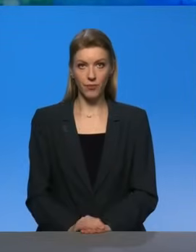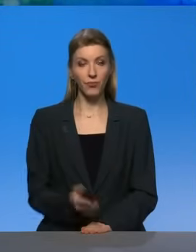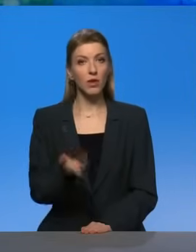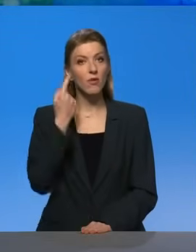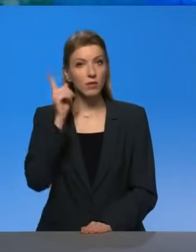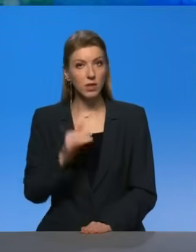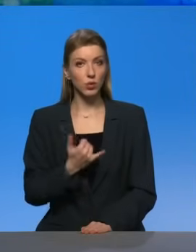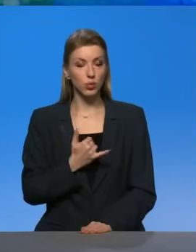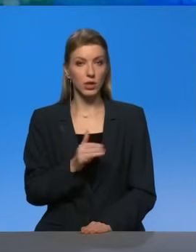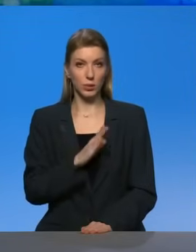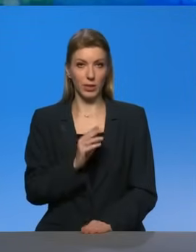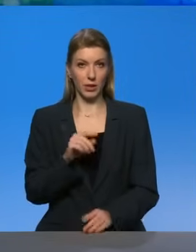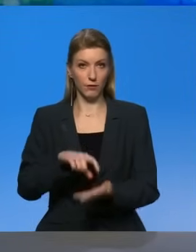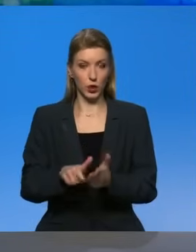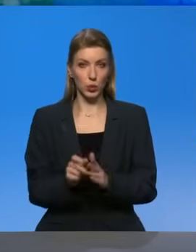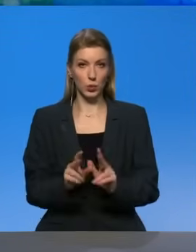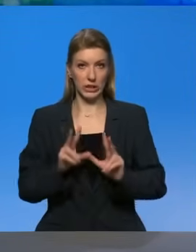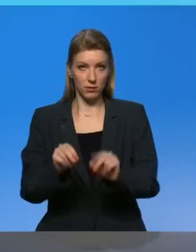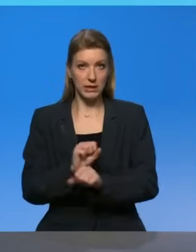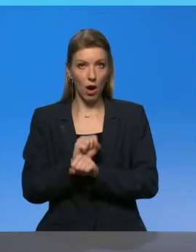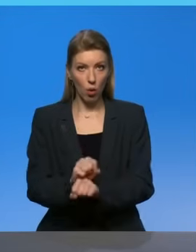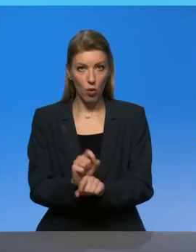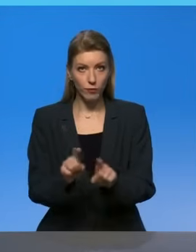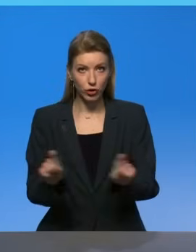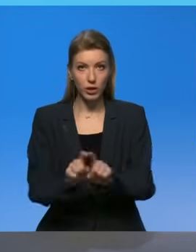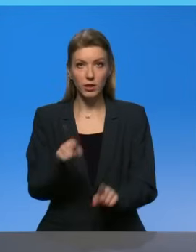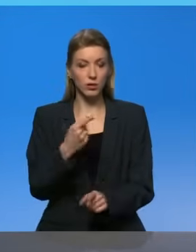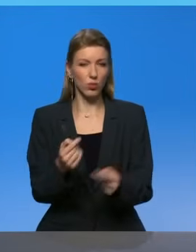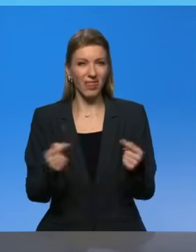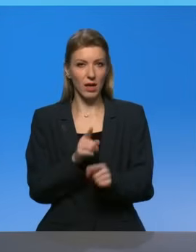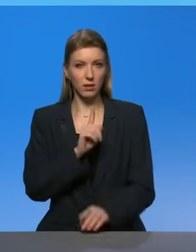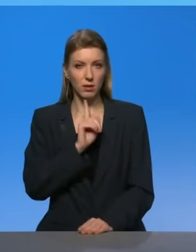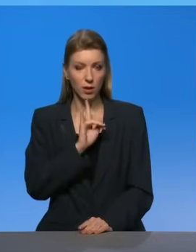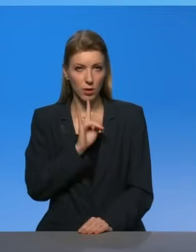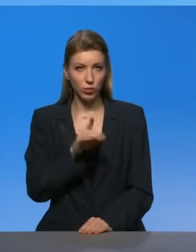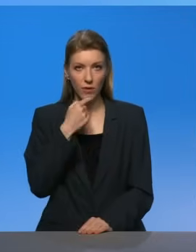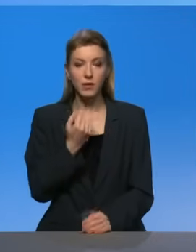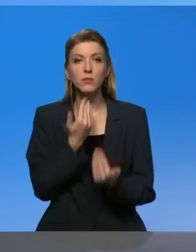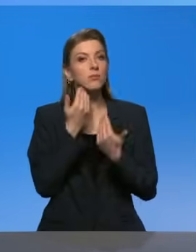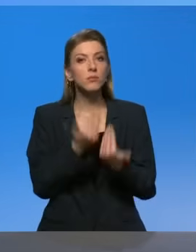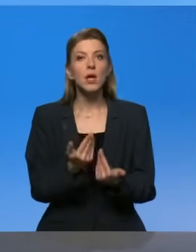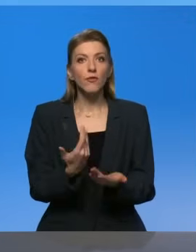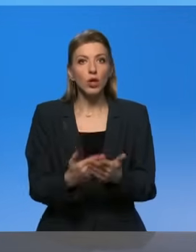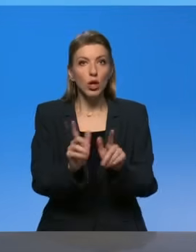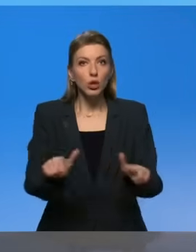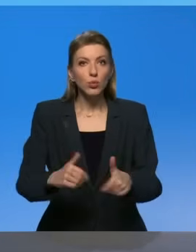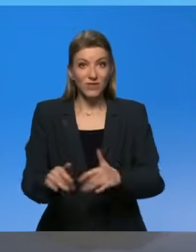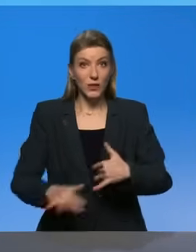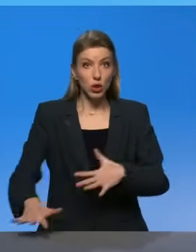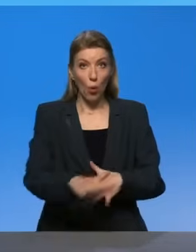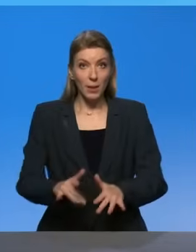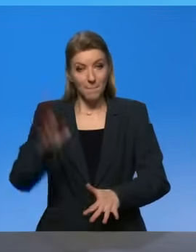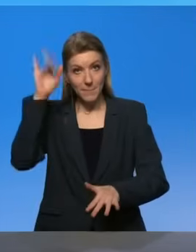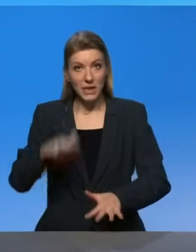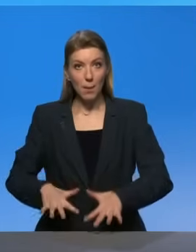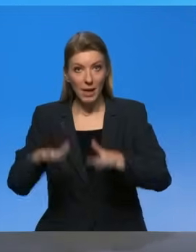буду называть, да, кто конкретно, и спрашивали, а вот как люди в зоне подтопления, когда живут, хотят застраховать, а значит,